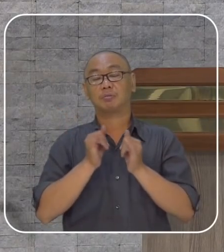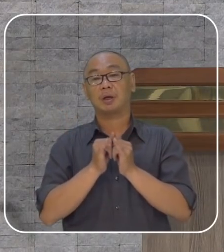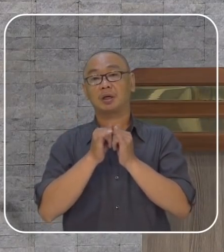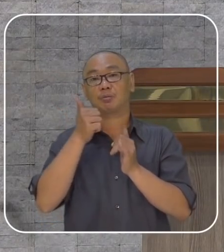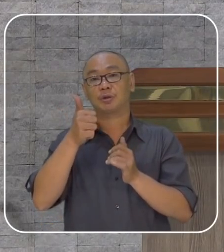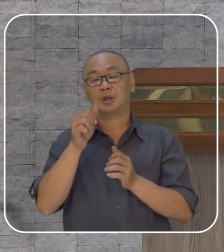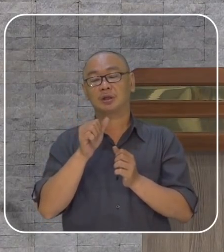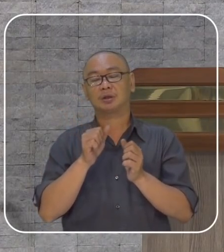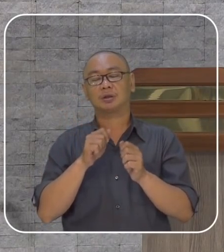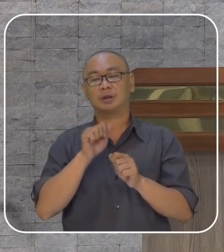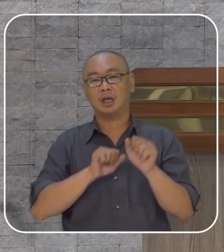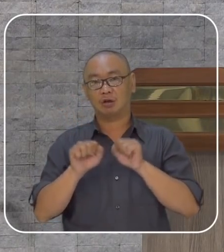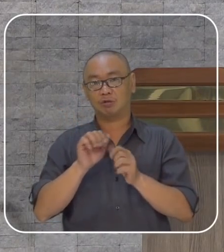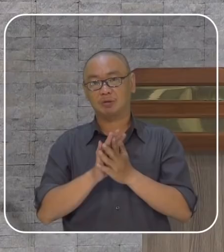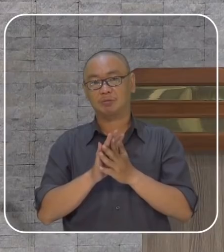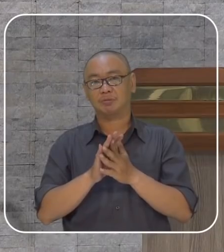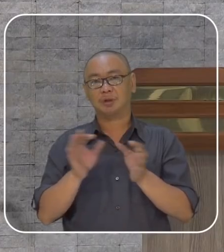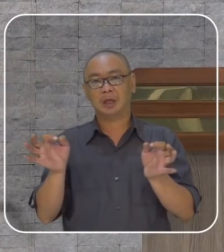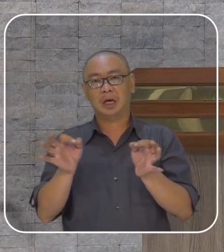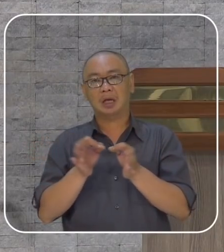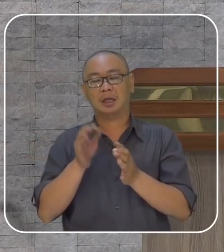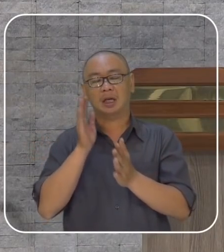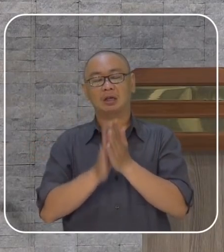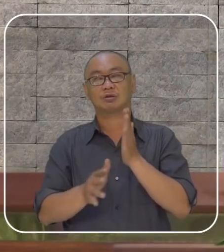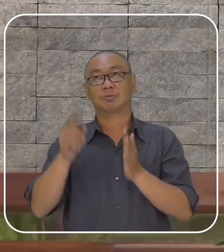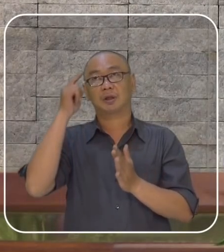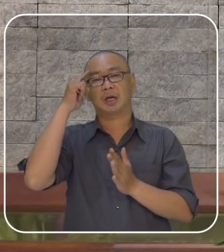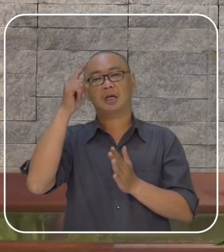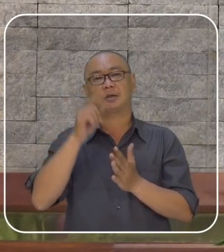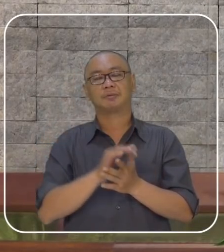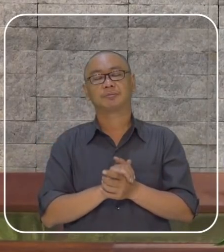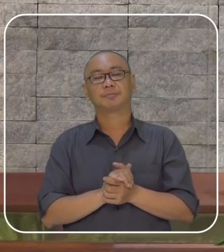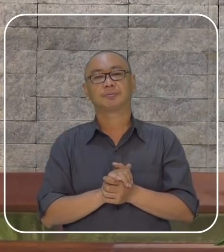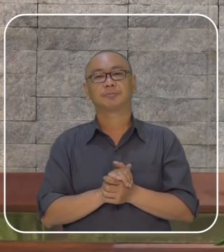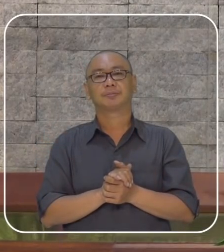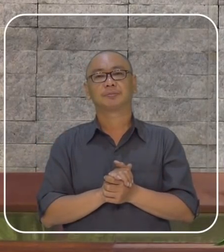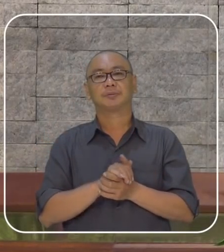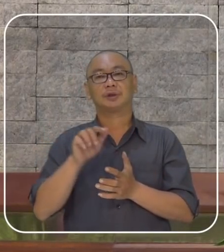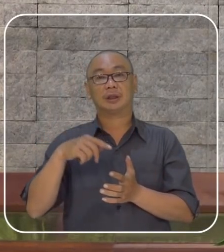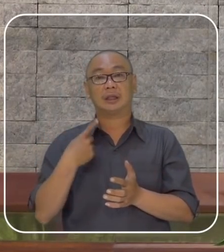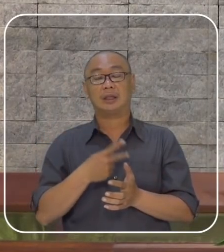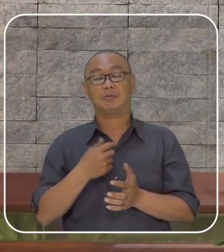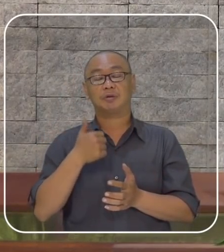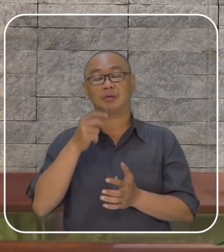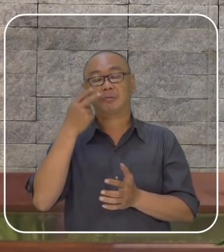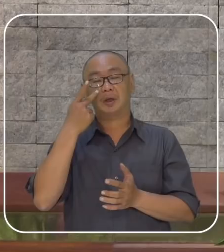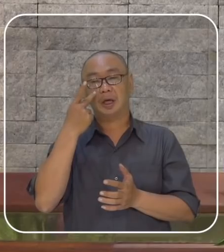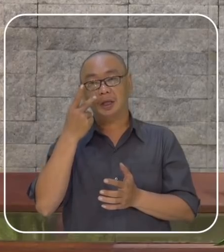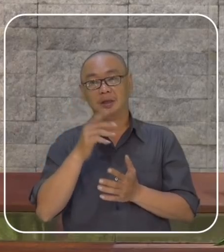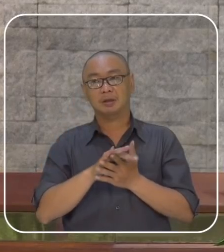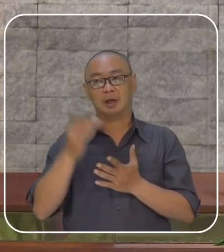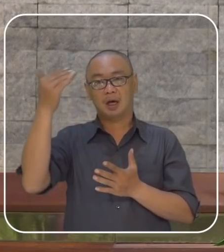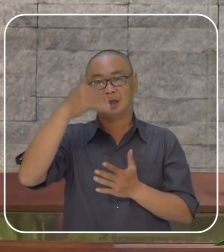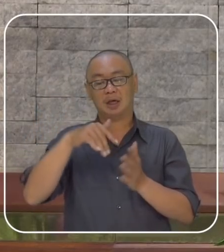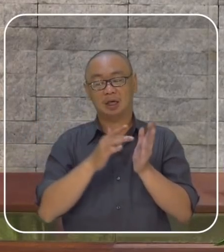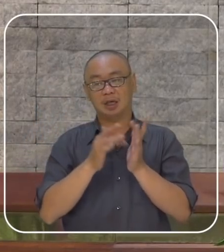dapat dilakukan dengan pendekatan yang langsung pada roh Allah. Nah, jadi di sini kita bisa melihat bahwa